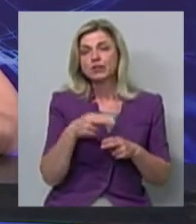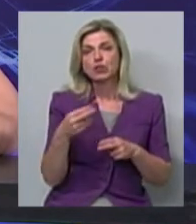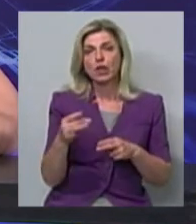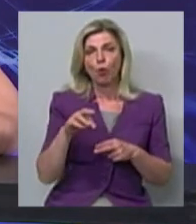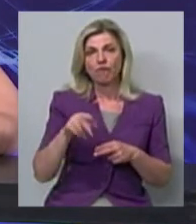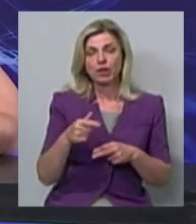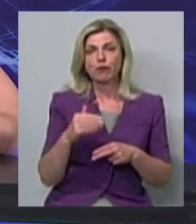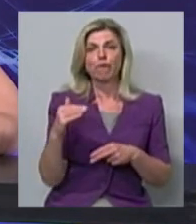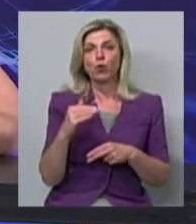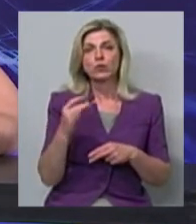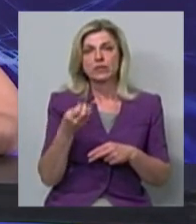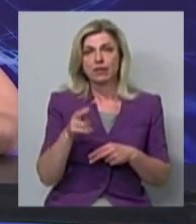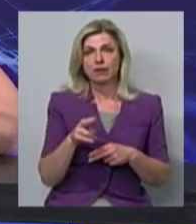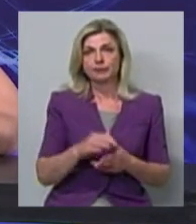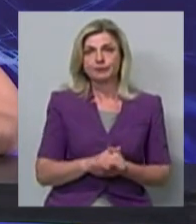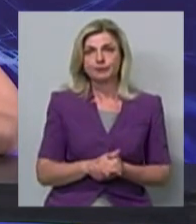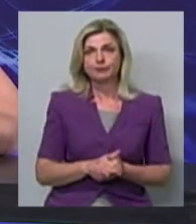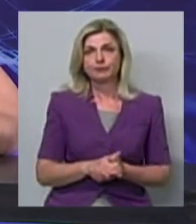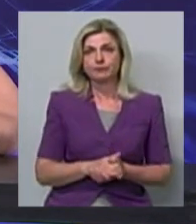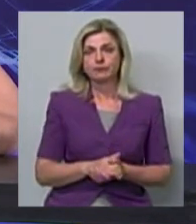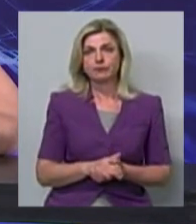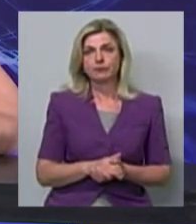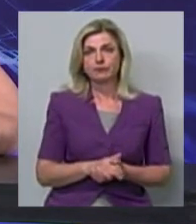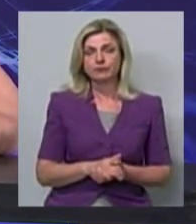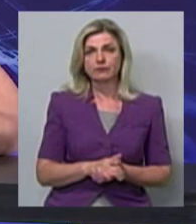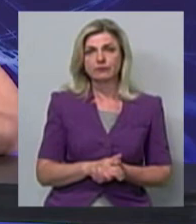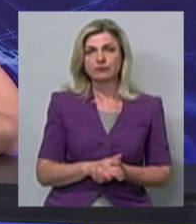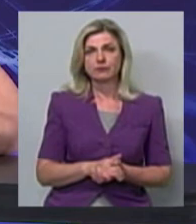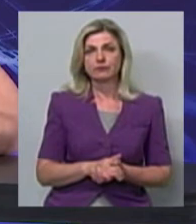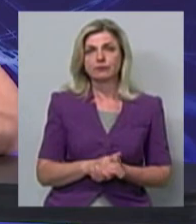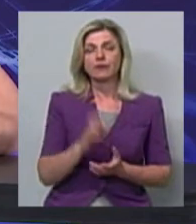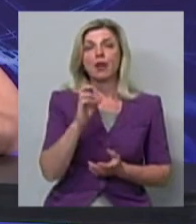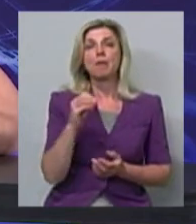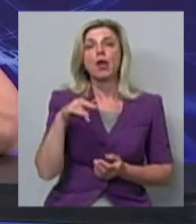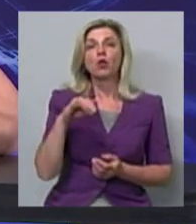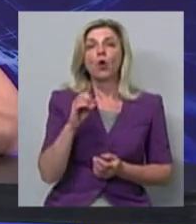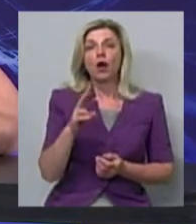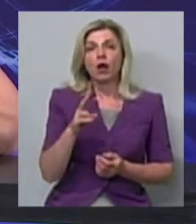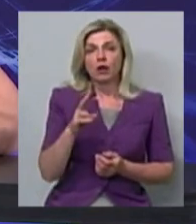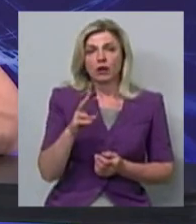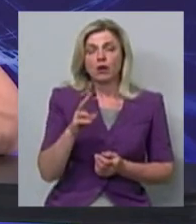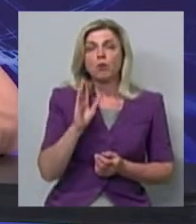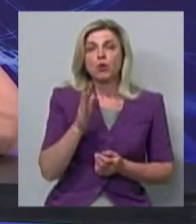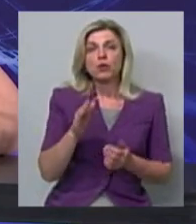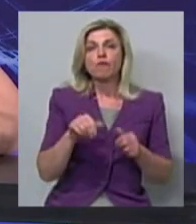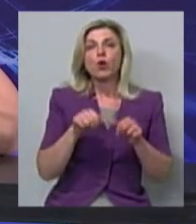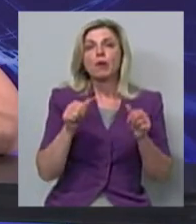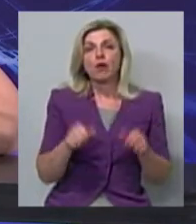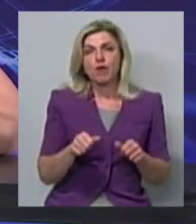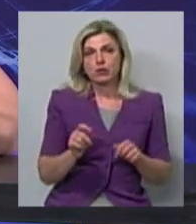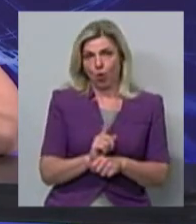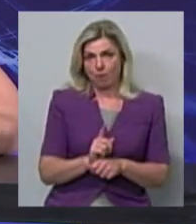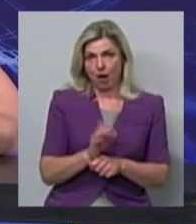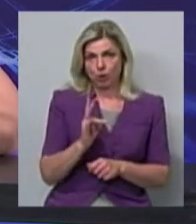функцию патологической этой X-хромосомы, и тот же белок дистрофин будет формироваться